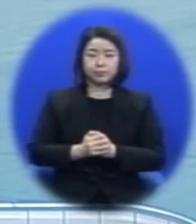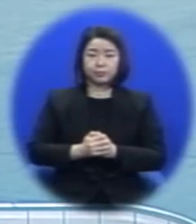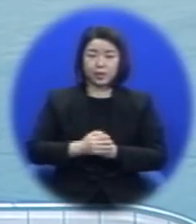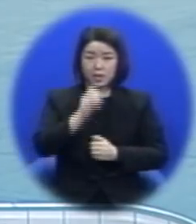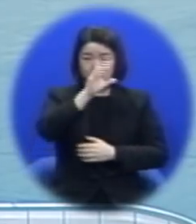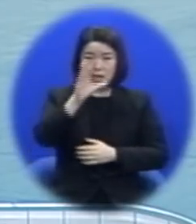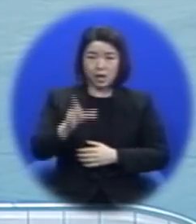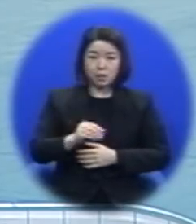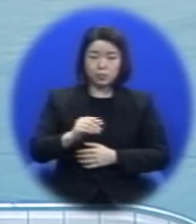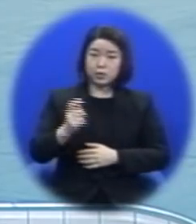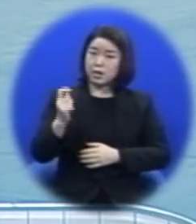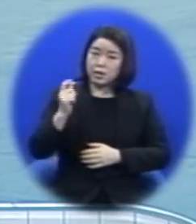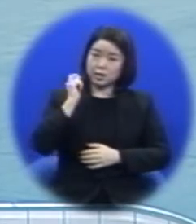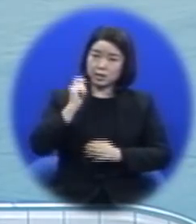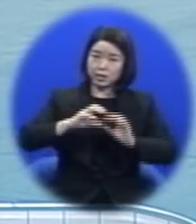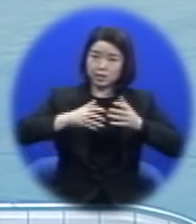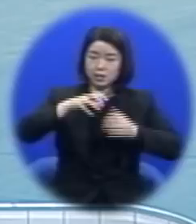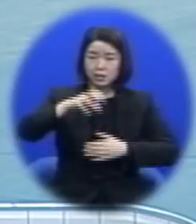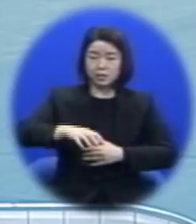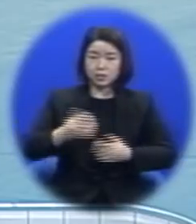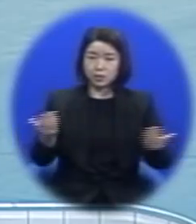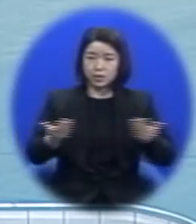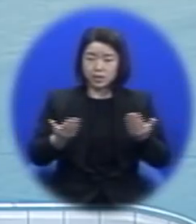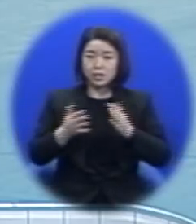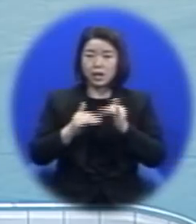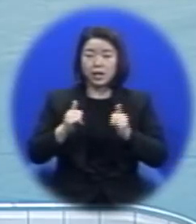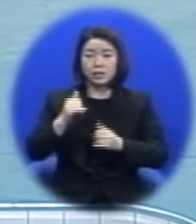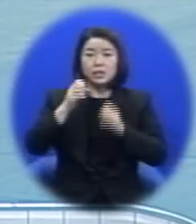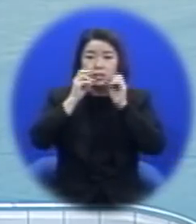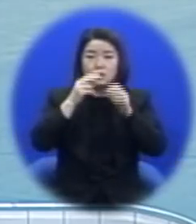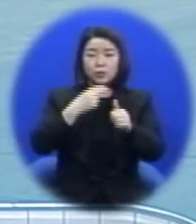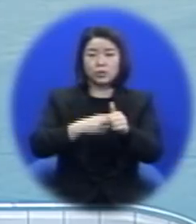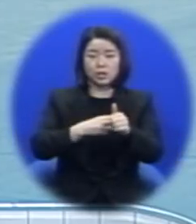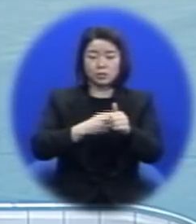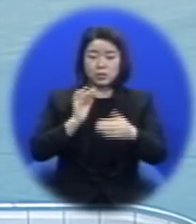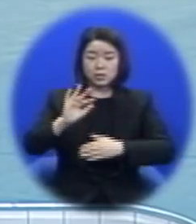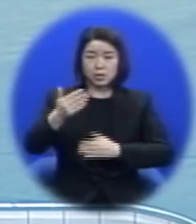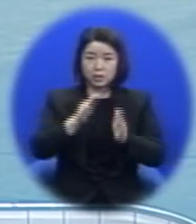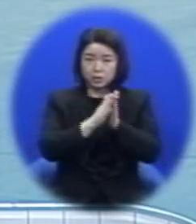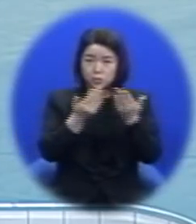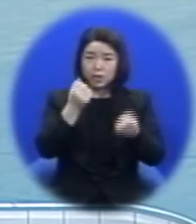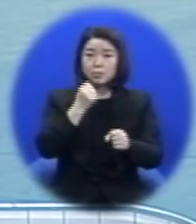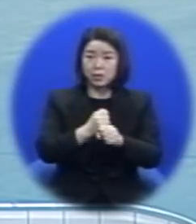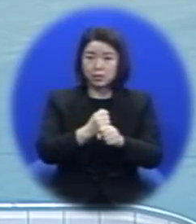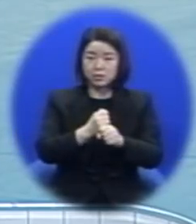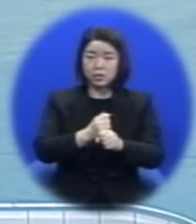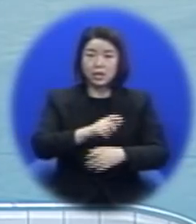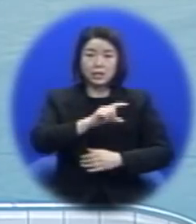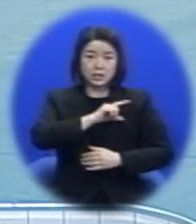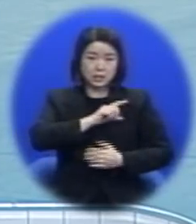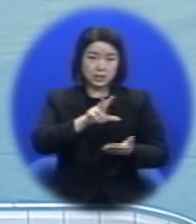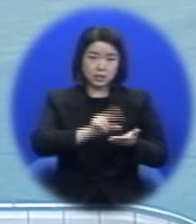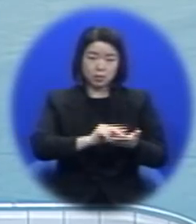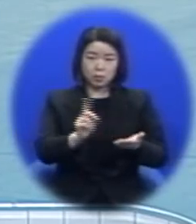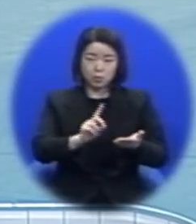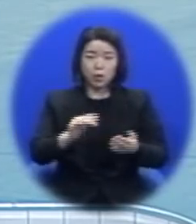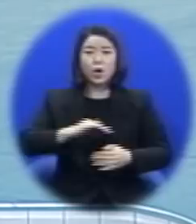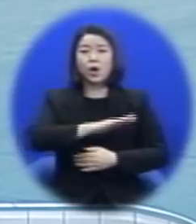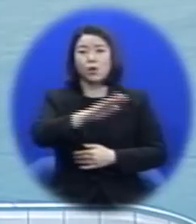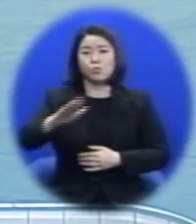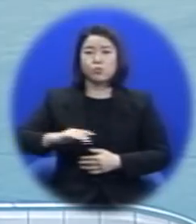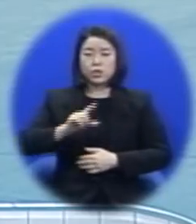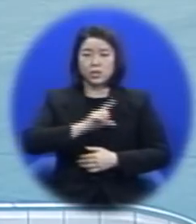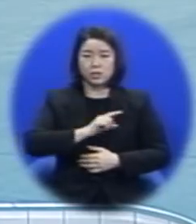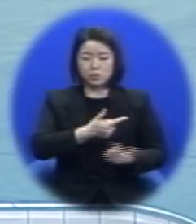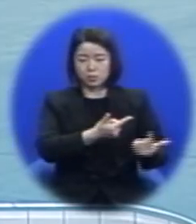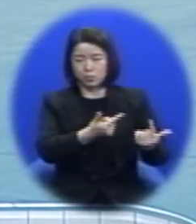아프리카 케냐에서 사역하시는 선교사님이 최근에 책을 하나 쓰셨는데, 책 제목이 우리의 이름은